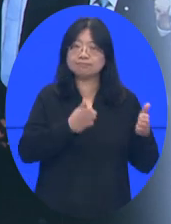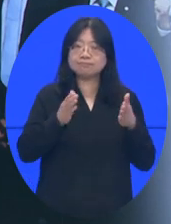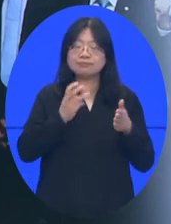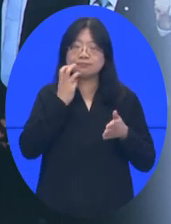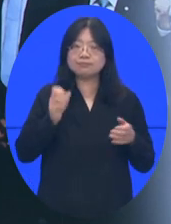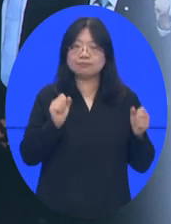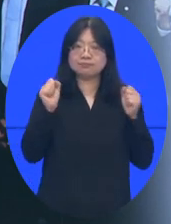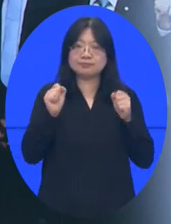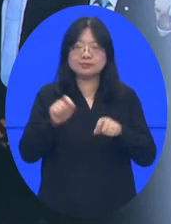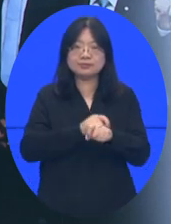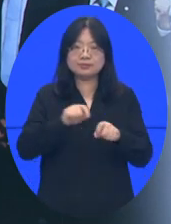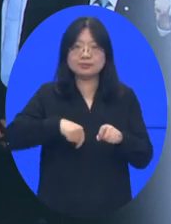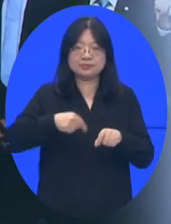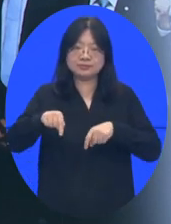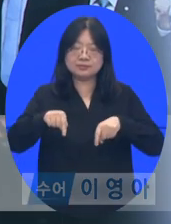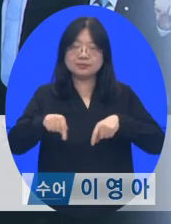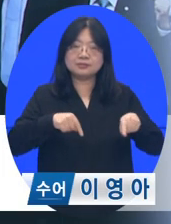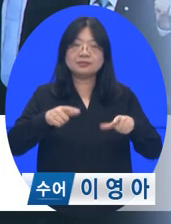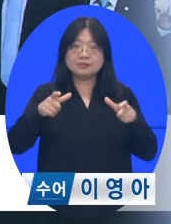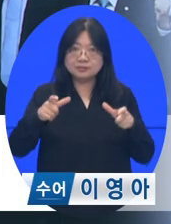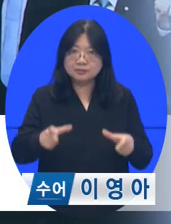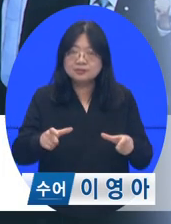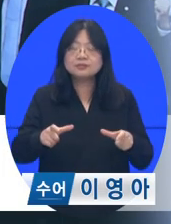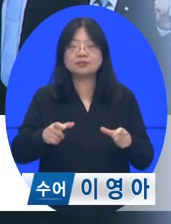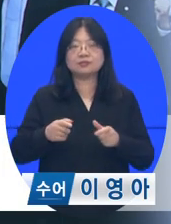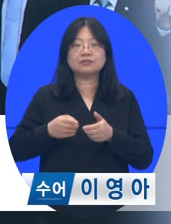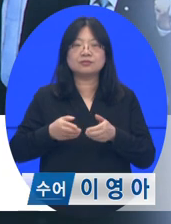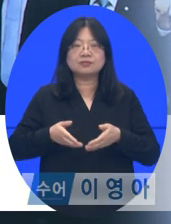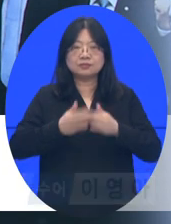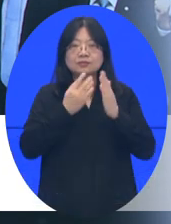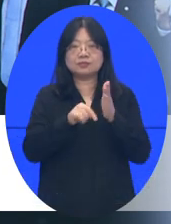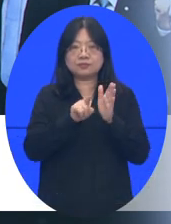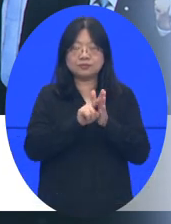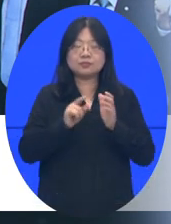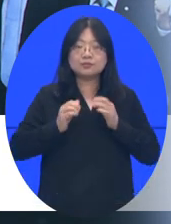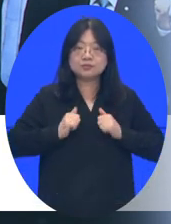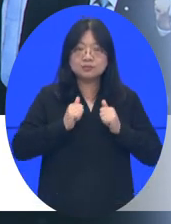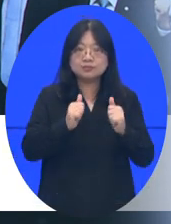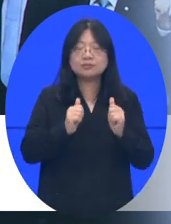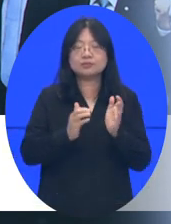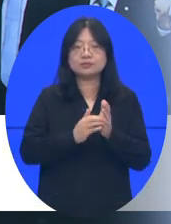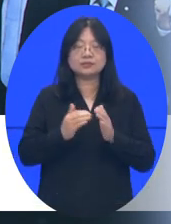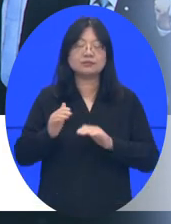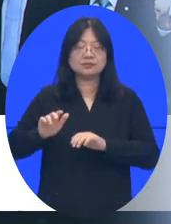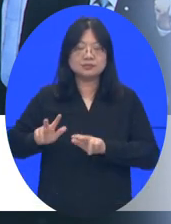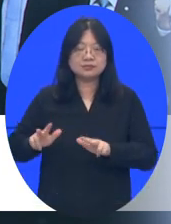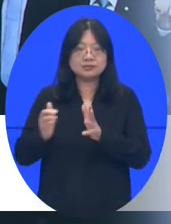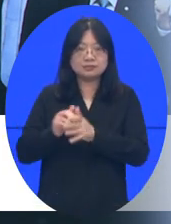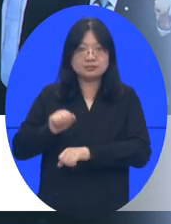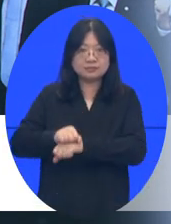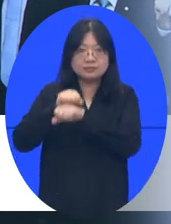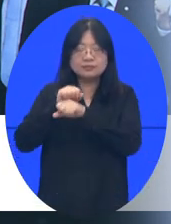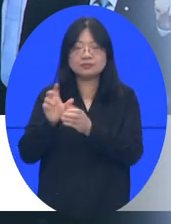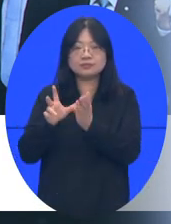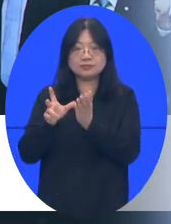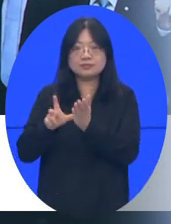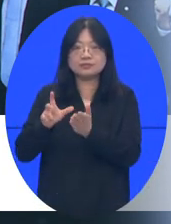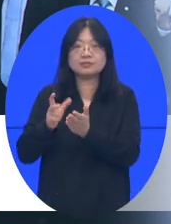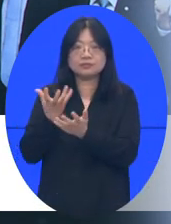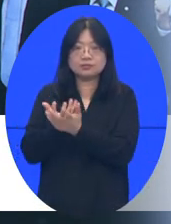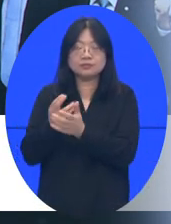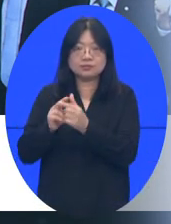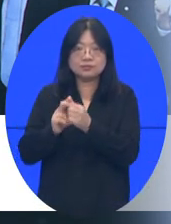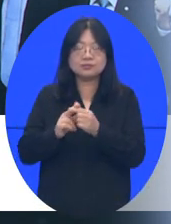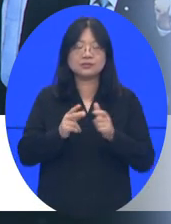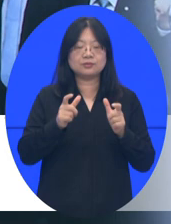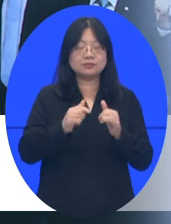경기도는 경기북부 특별자치도 추진을 위해 진력해 오고 있는데요. 어제 지금껏 쌓아온 자료와 도민의 목소리를 바탕으로 도민